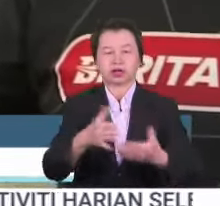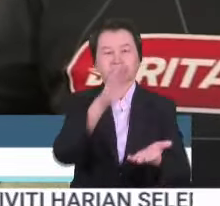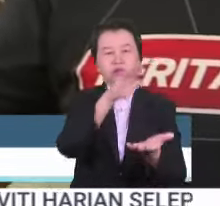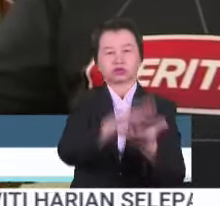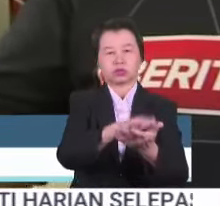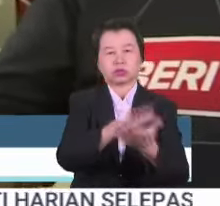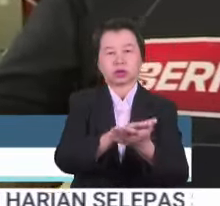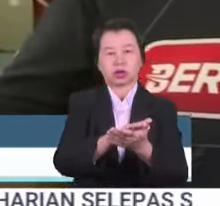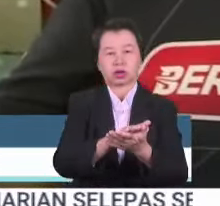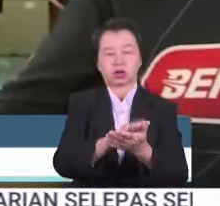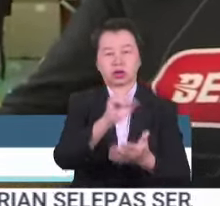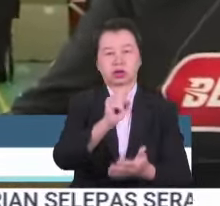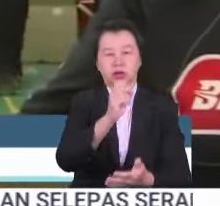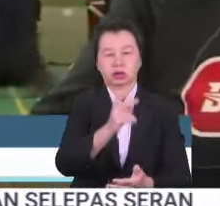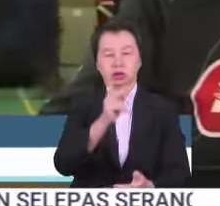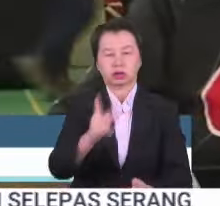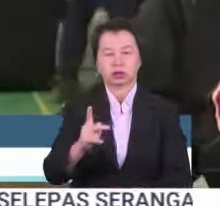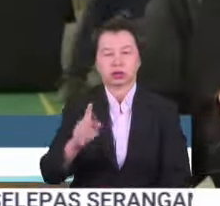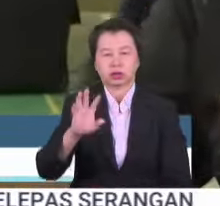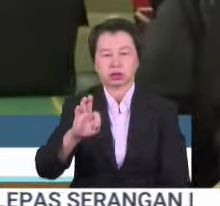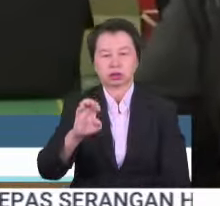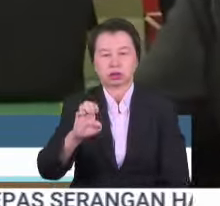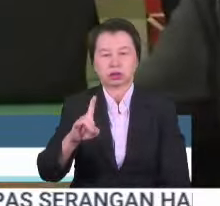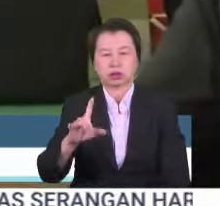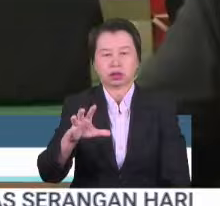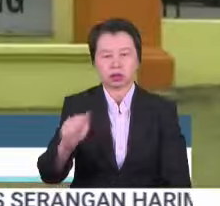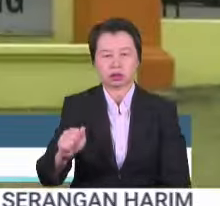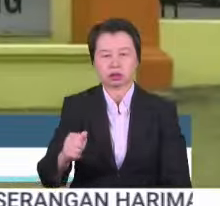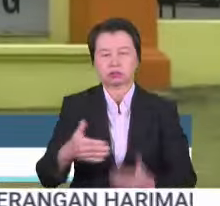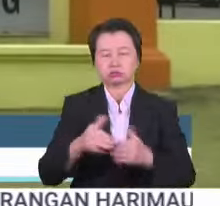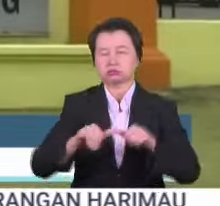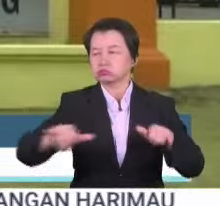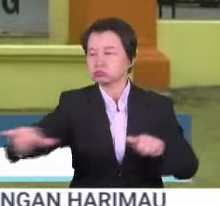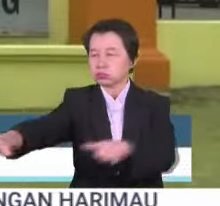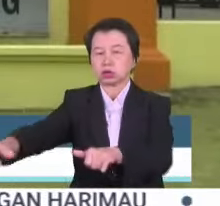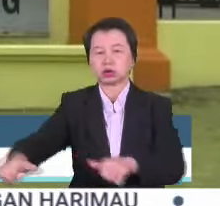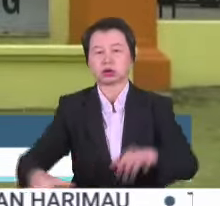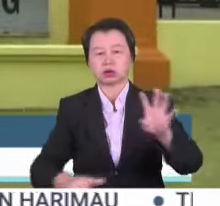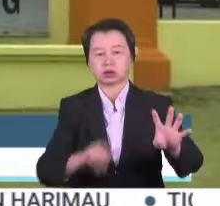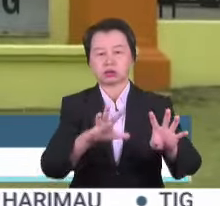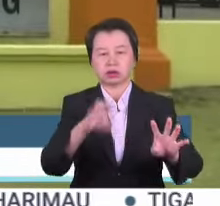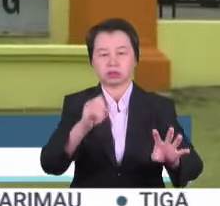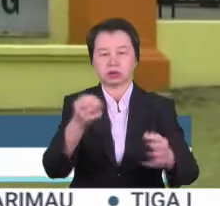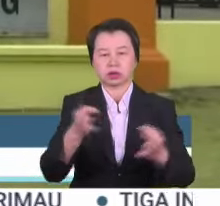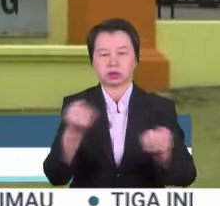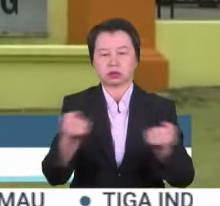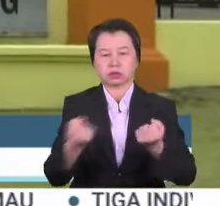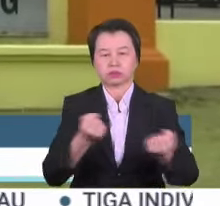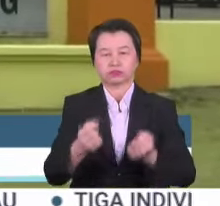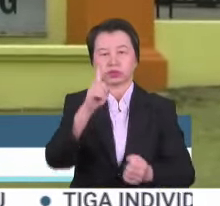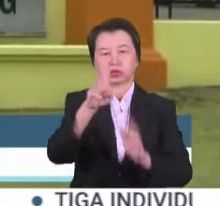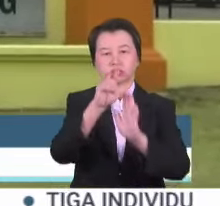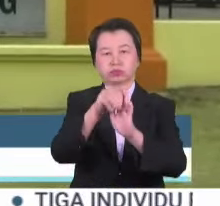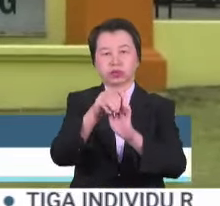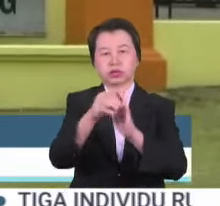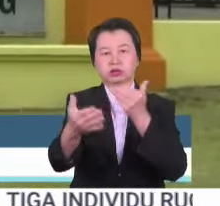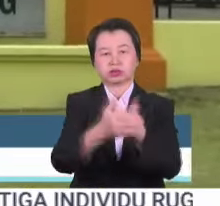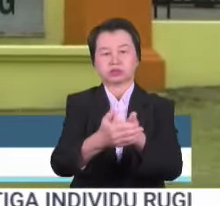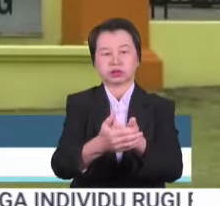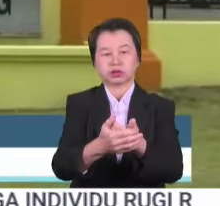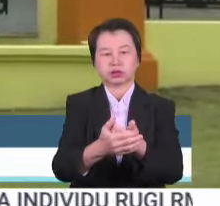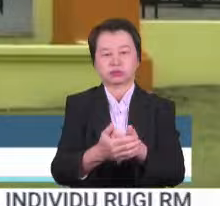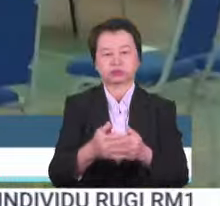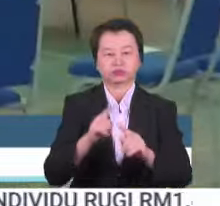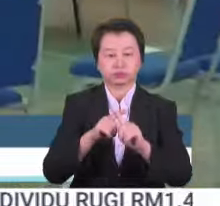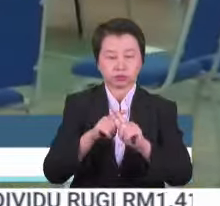Sekolah Kebangsaan Felda Kemasul. Jaraknya 450 meter. So kalau naik kereta, saya ingat 1 minit boleh sampai.